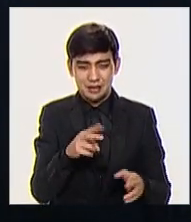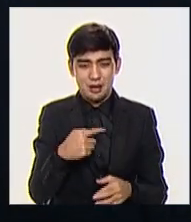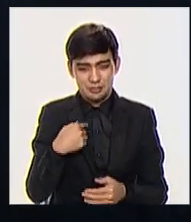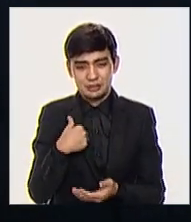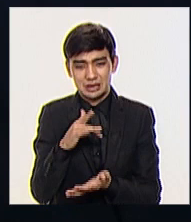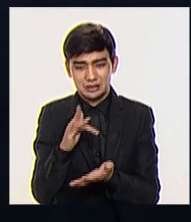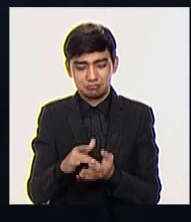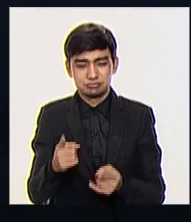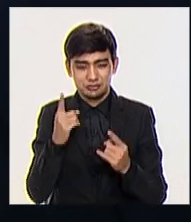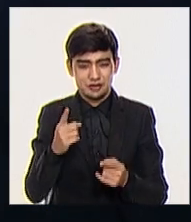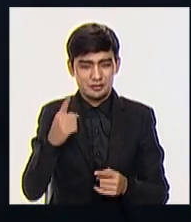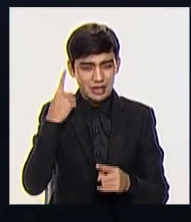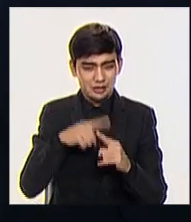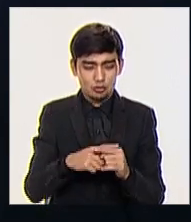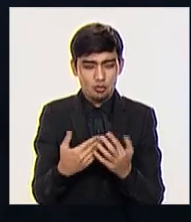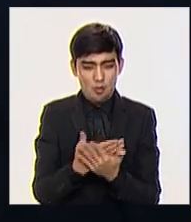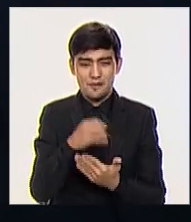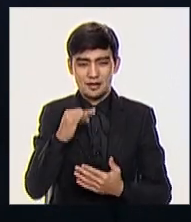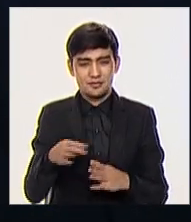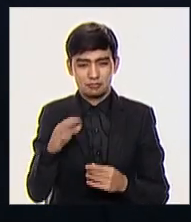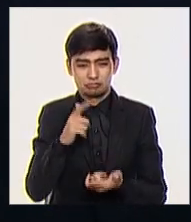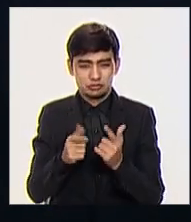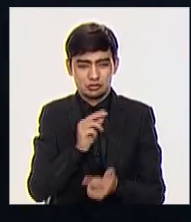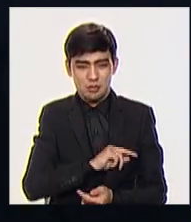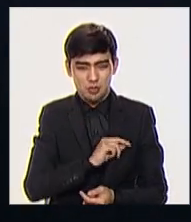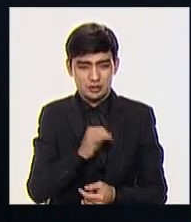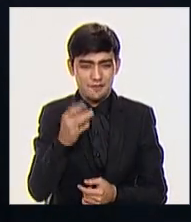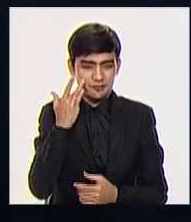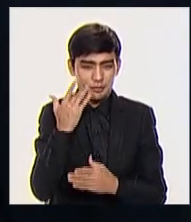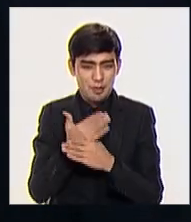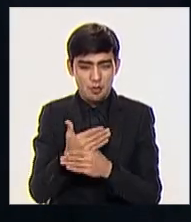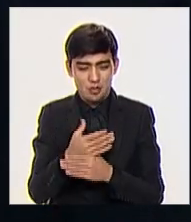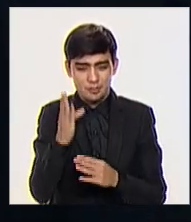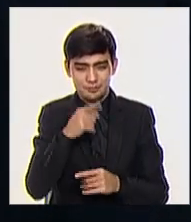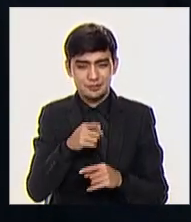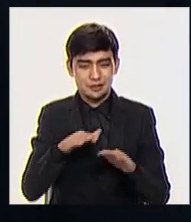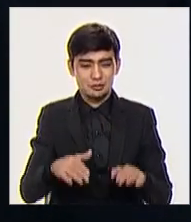современные, эффективные методики, которые действительно работают, которые действительно помогают этим детям.